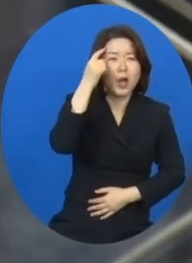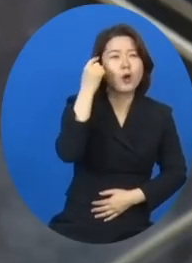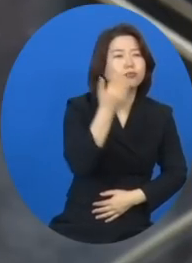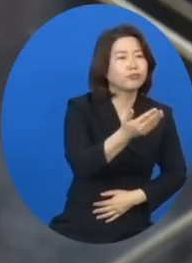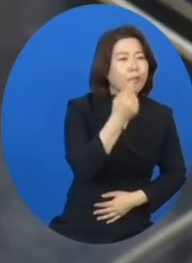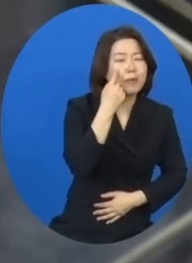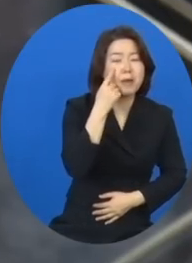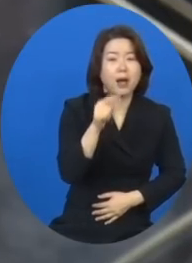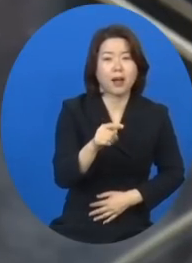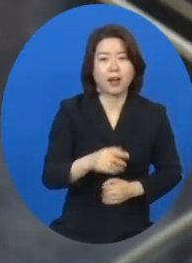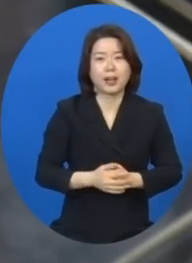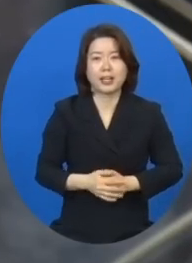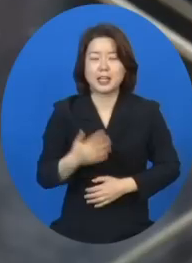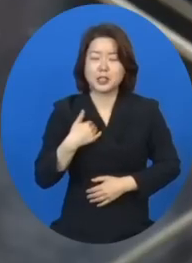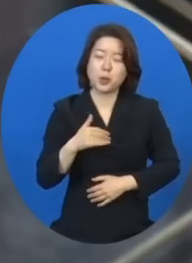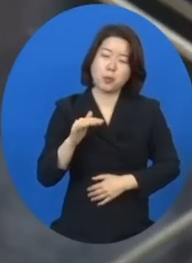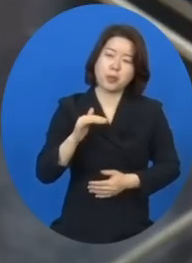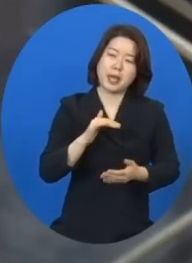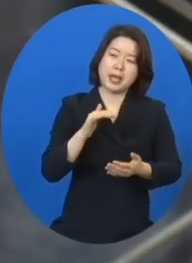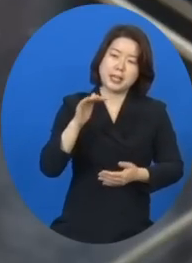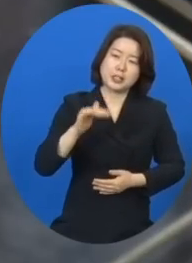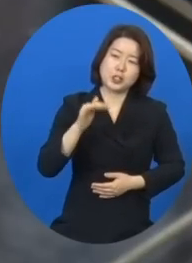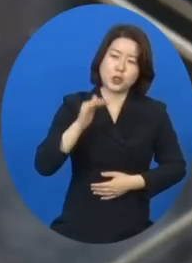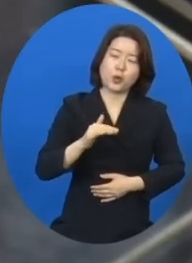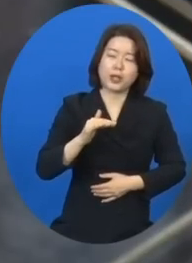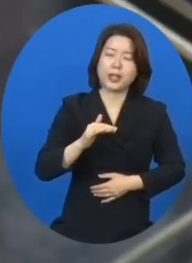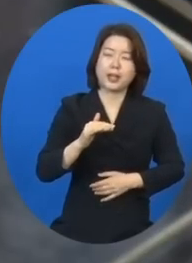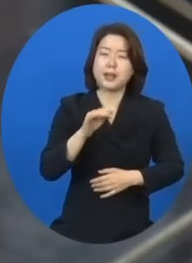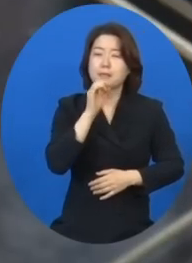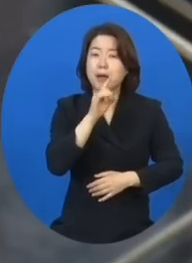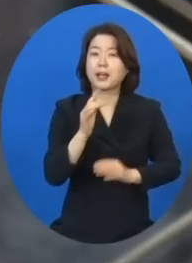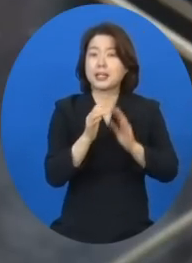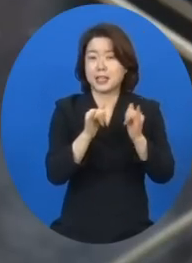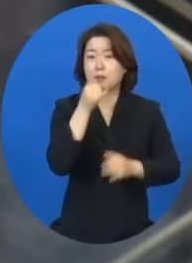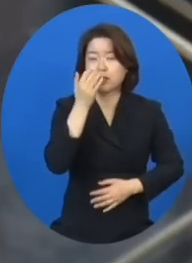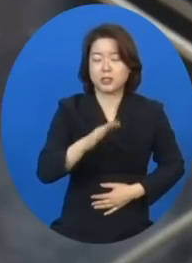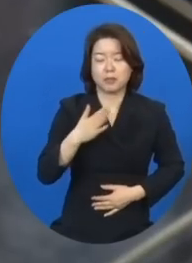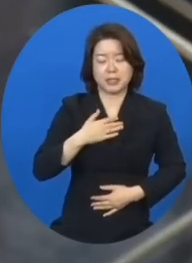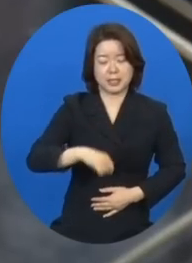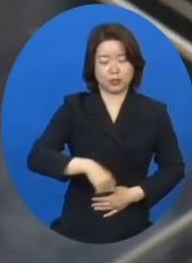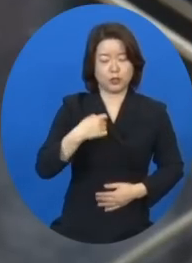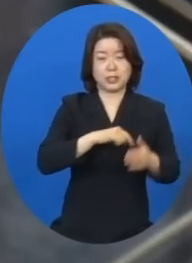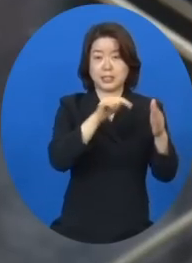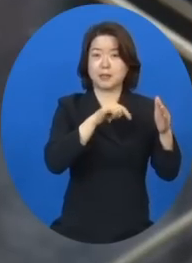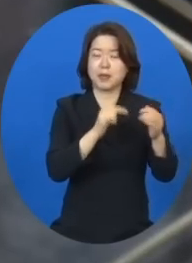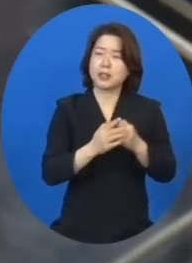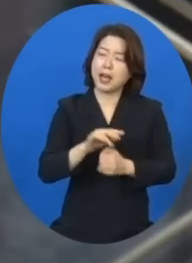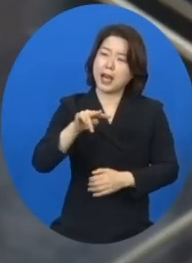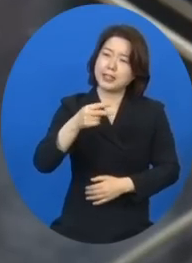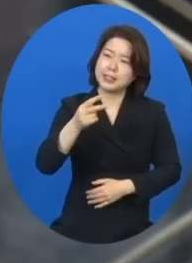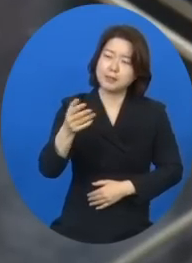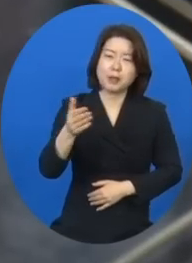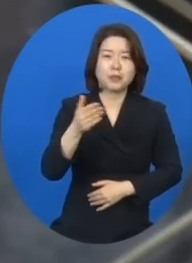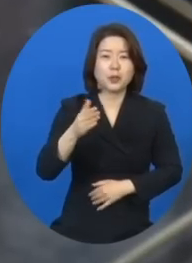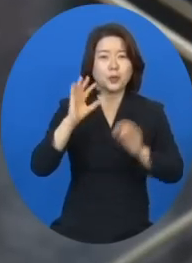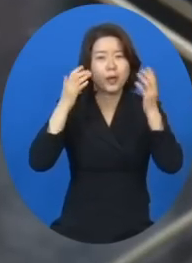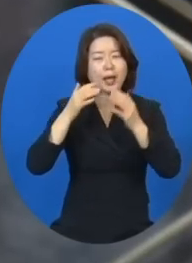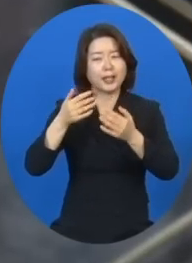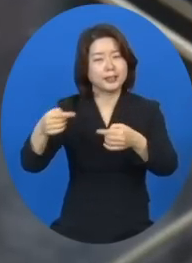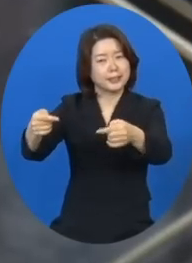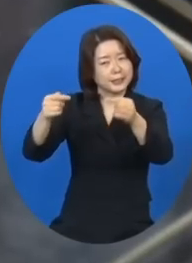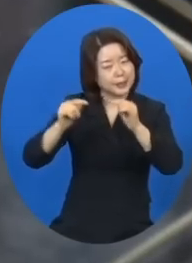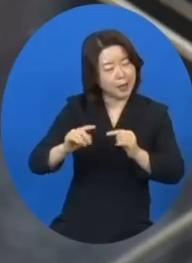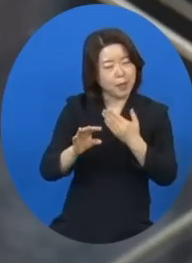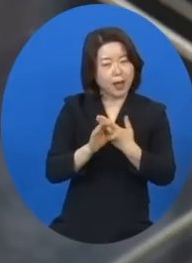했어요. 저보다 더 적게 얘기하시는 사람들도 있었는데요. 솔직히 제 마음에 200명 정도 아이들 오면